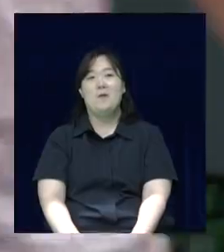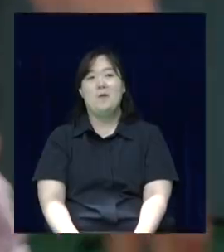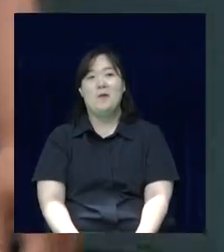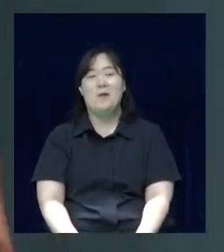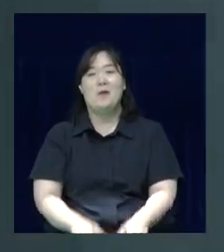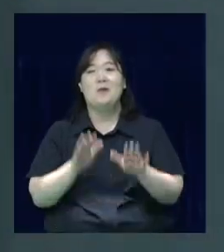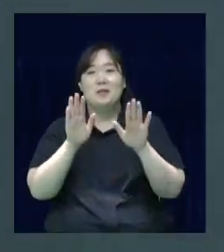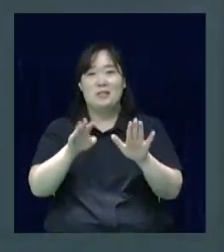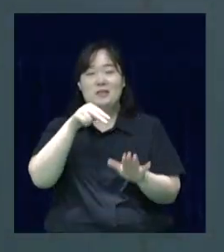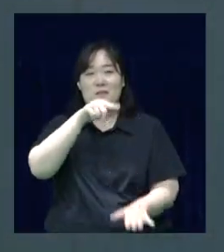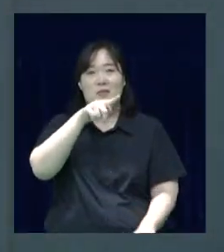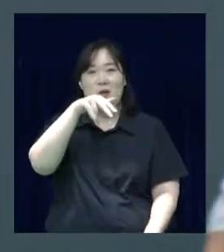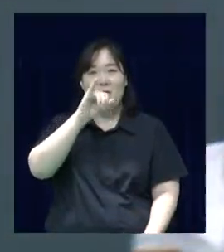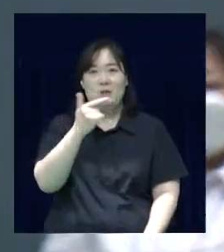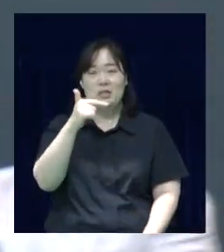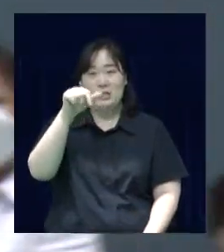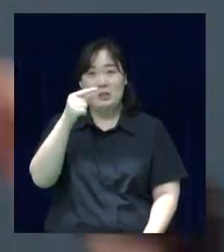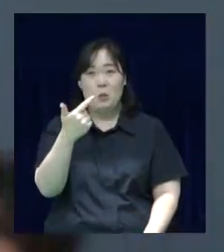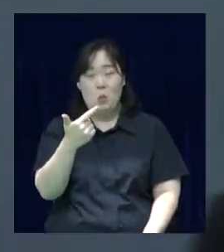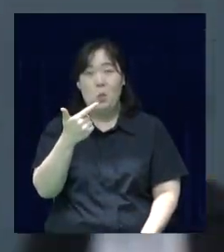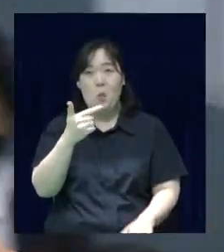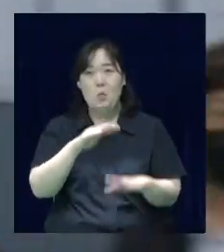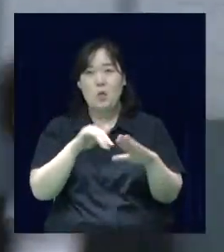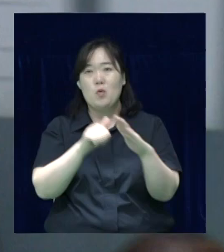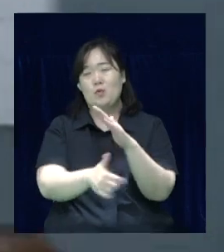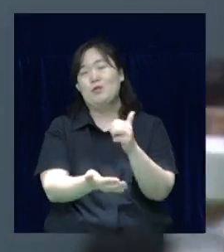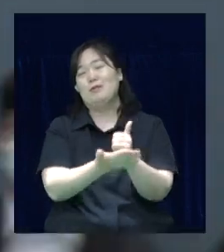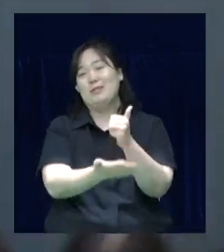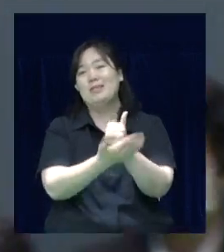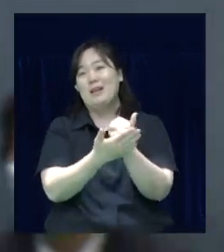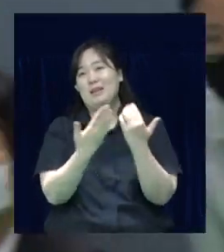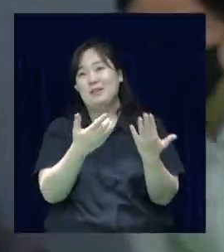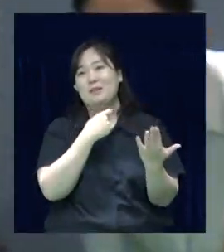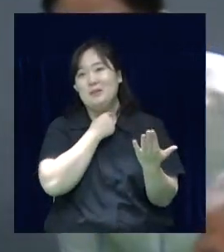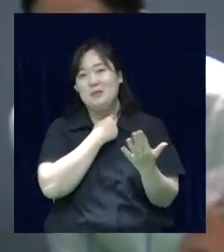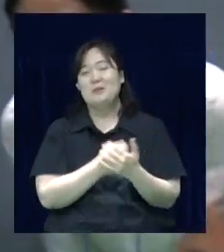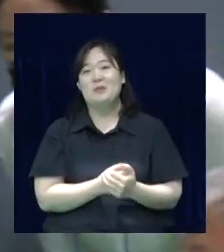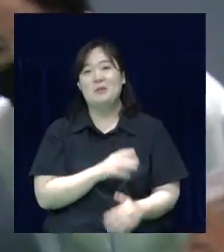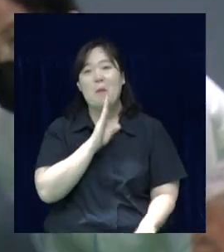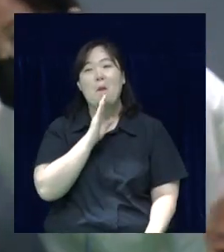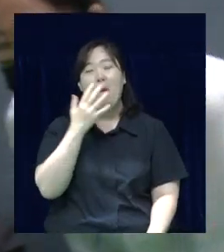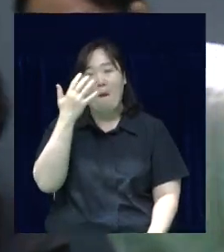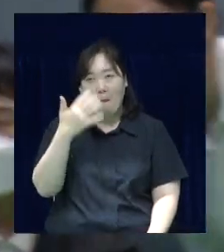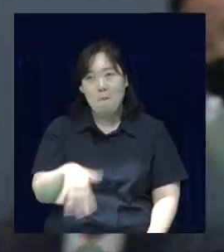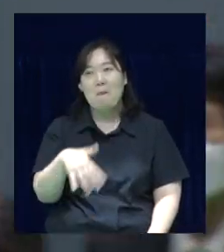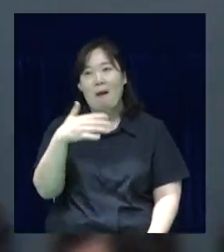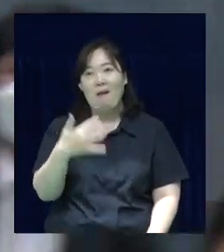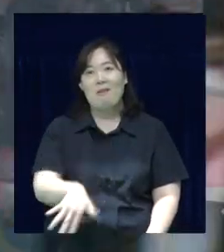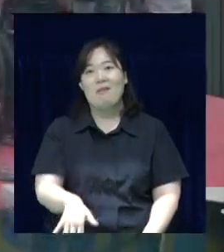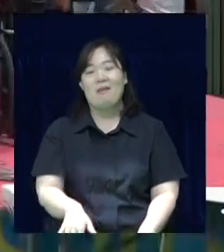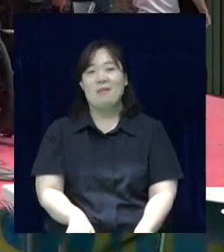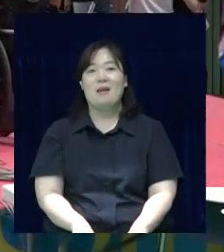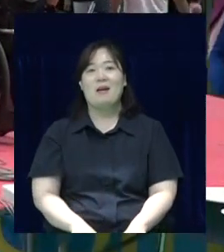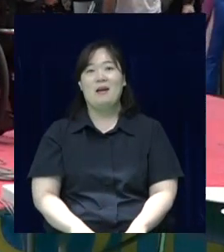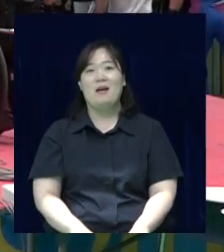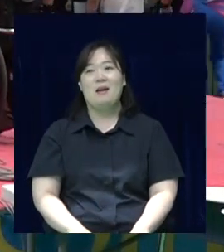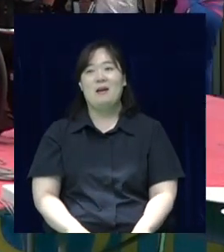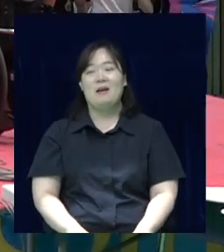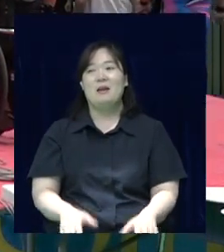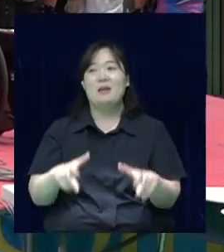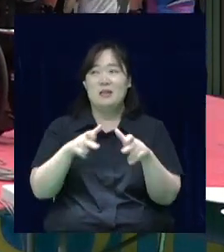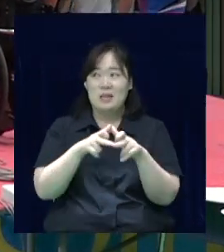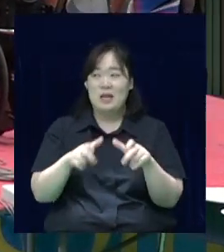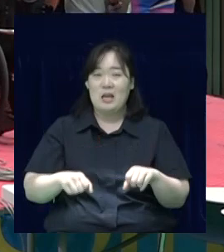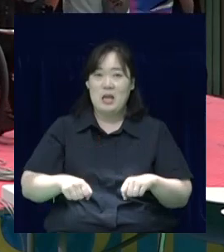지금은 서진곤 선수를 정말 칭찬하지 않을 수 없을 것 같습니다. 예, 맞습니다. 맞습니다. 굉장히 대단하네요. 아, 뭐 장애인